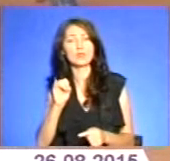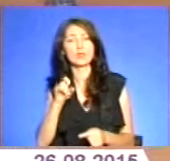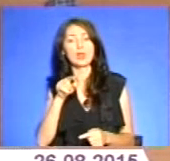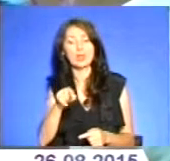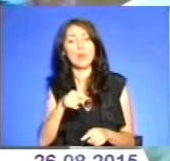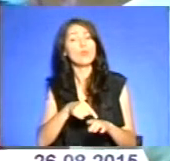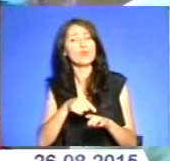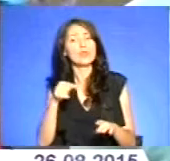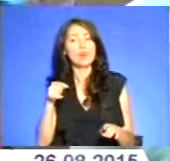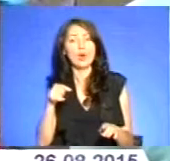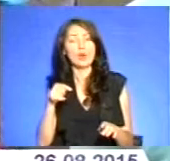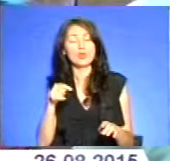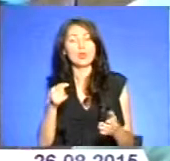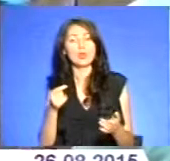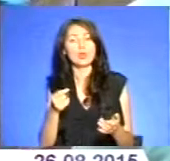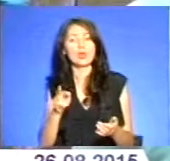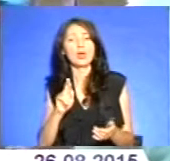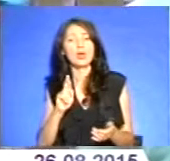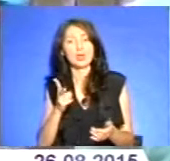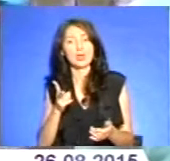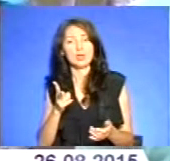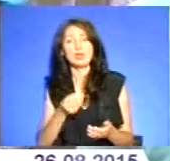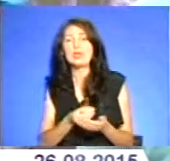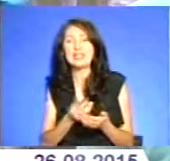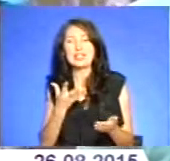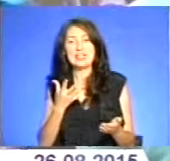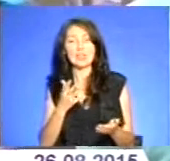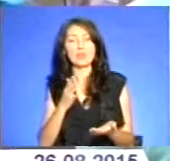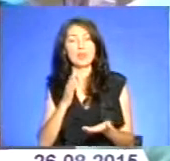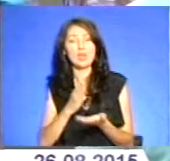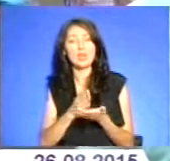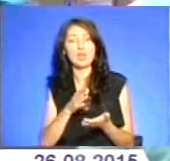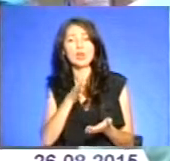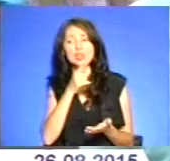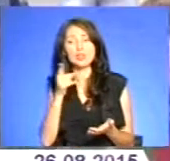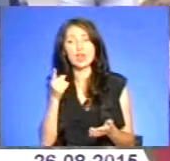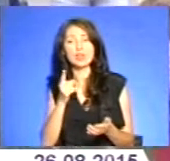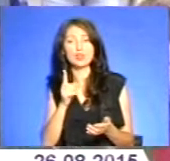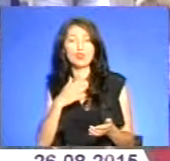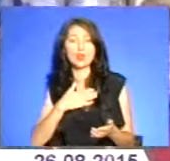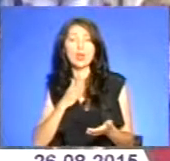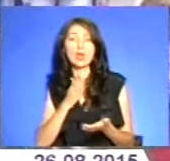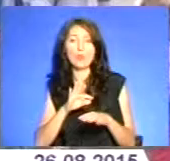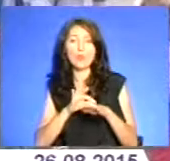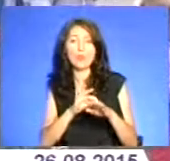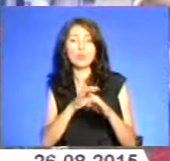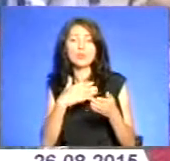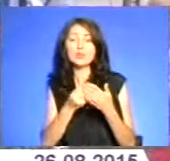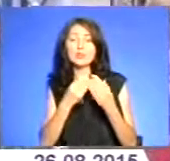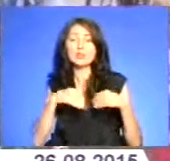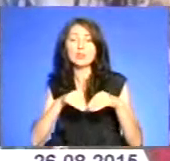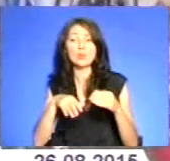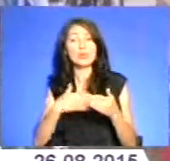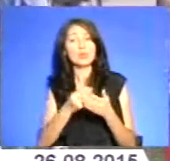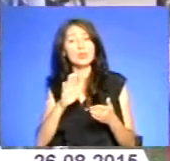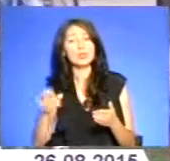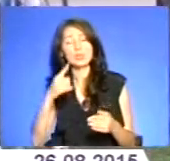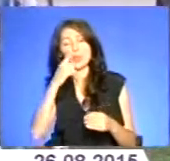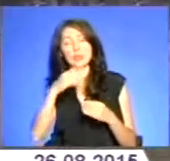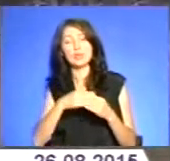організовано свято не тільки для дорослих, а й для наших дітей, для дітей працівників